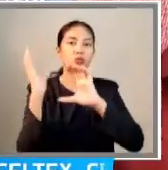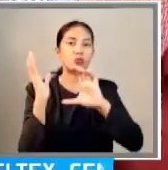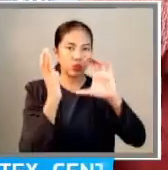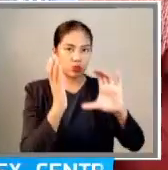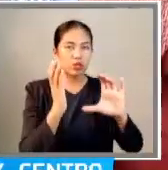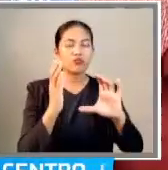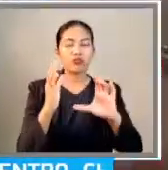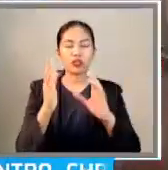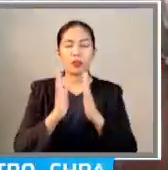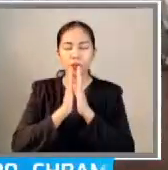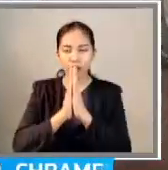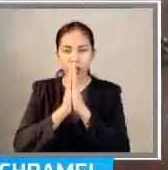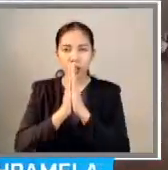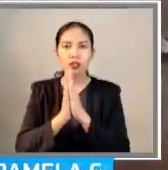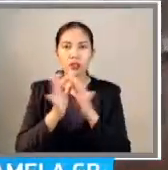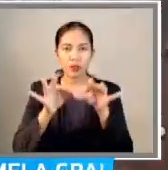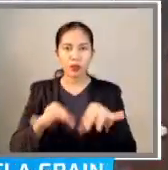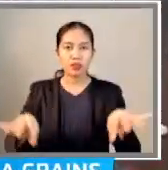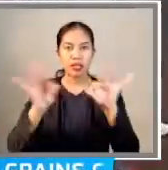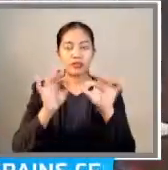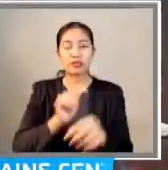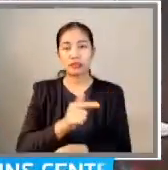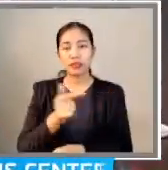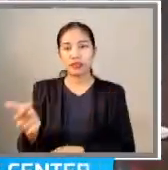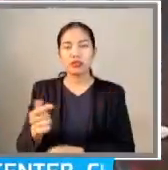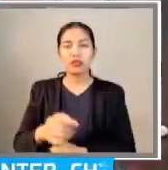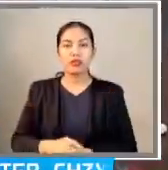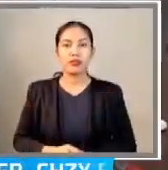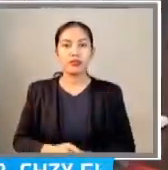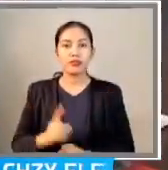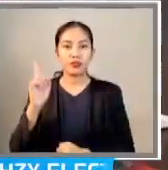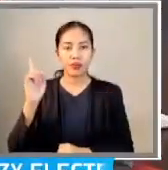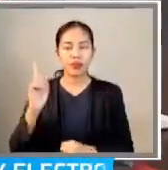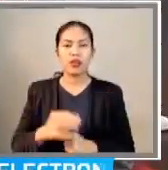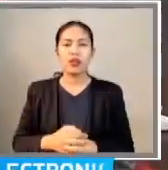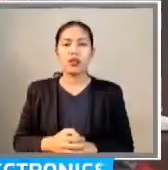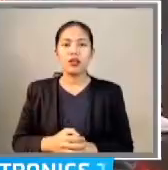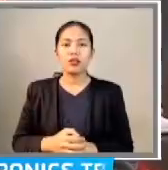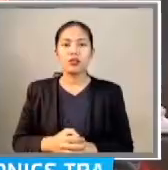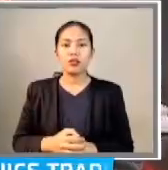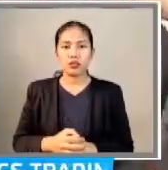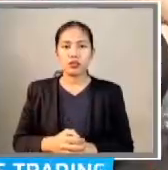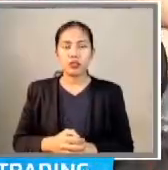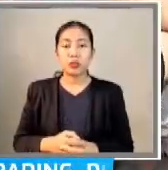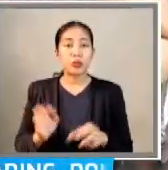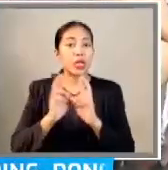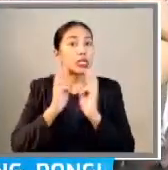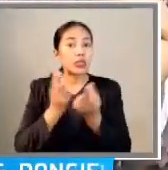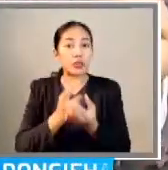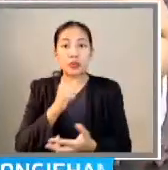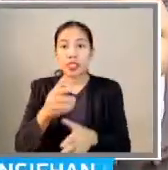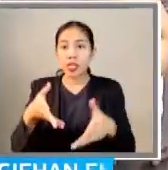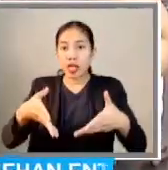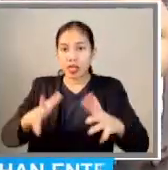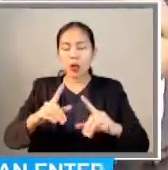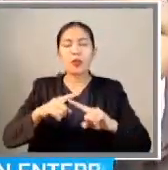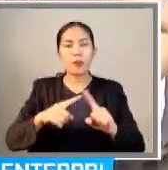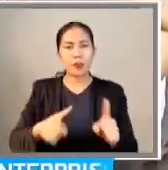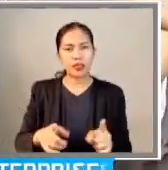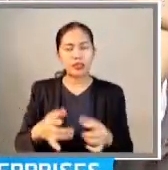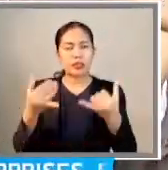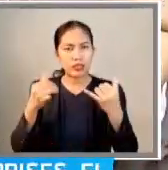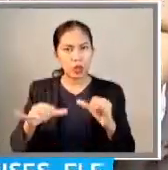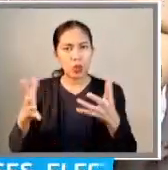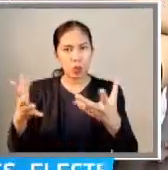Rizalina Garcia naman, bagamat hindi pinayagan ng ibang kaanak, ipinilit pa rin makarating dito para personal na magdasal para sa kanyang ikagagaling sa sakit na